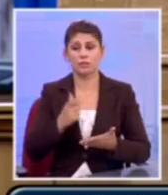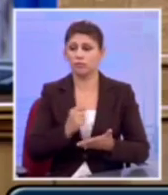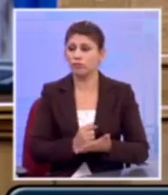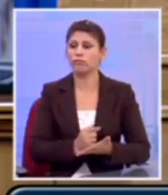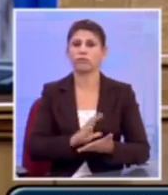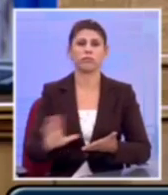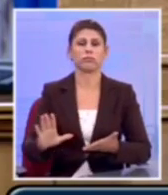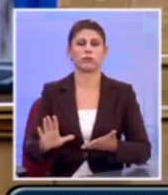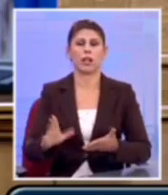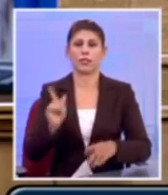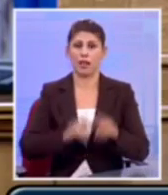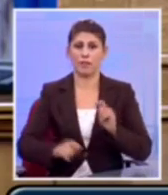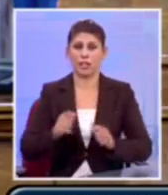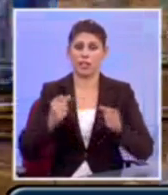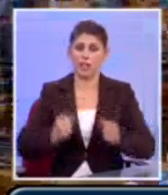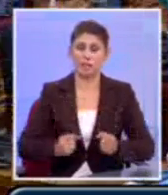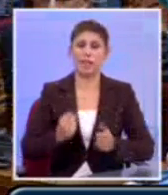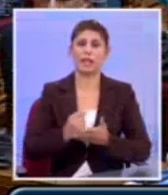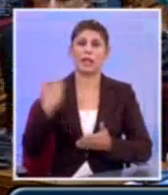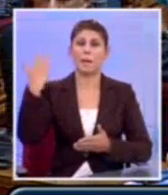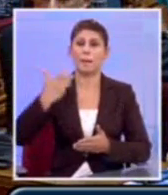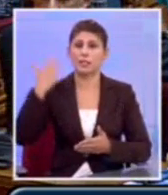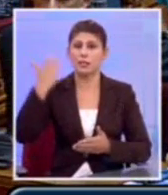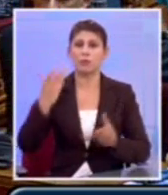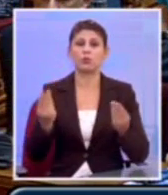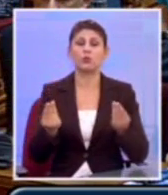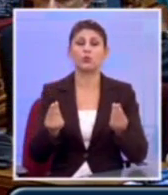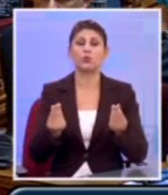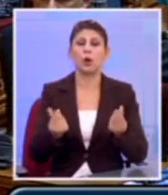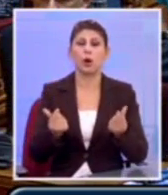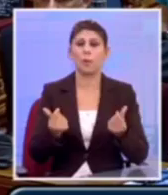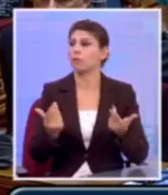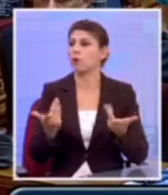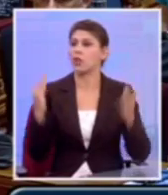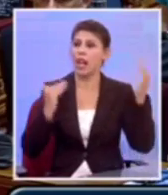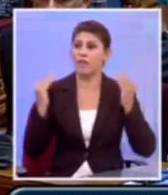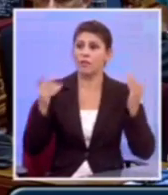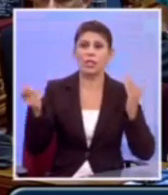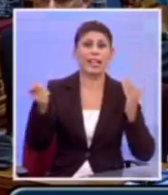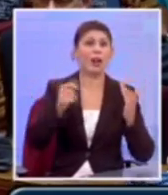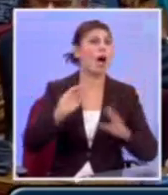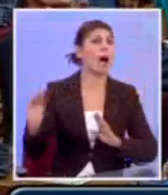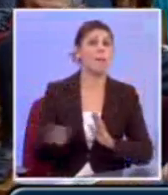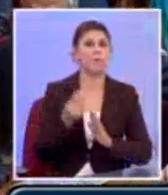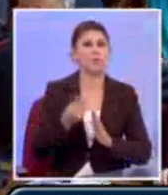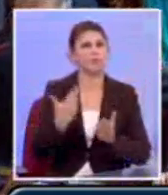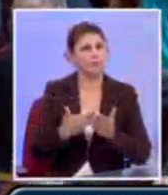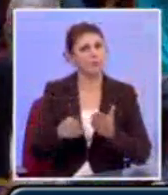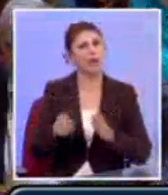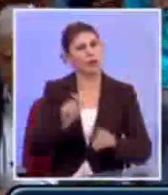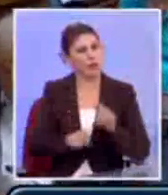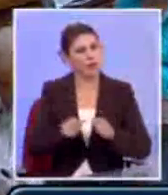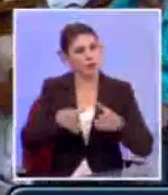συγκροτηθούν θεσμικά και επιστημονικά τα εργαλεία αμφισβήτησης του χρέους. Η